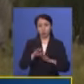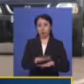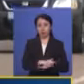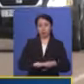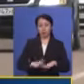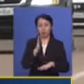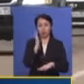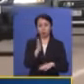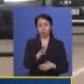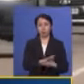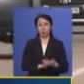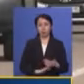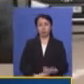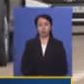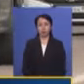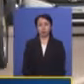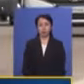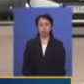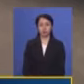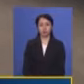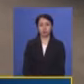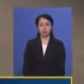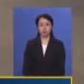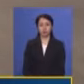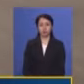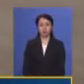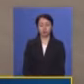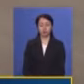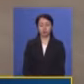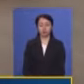населения будет продолжена. Кирилл Потемкин при содействии областного департамента полиции.